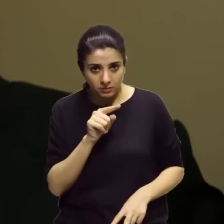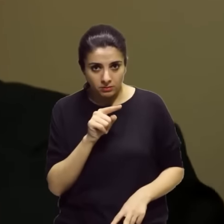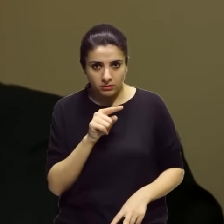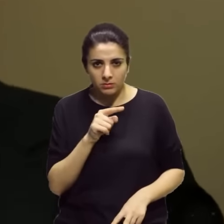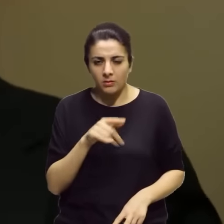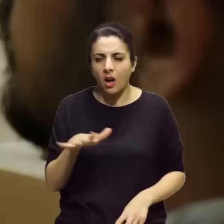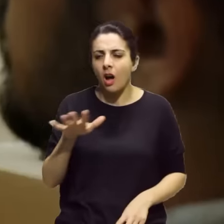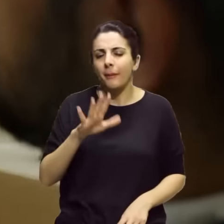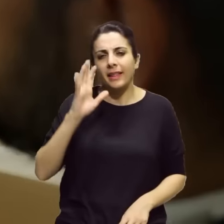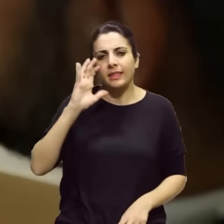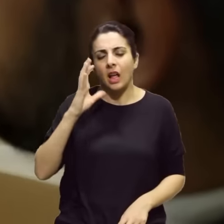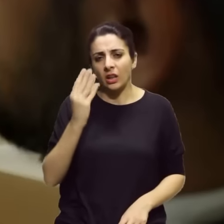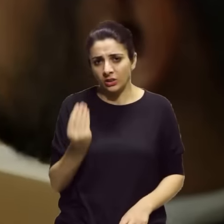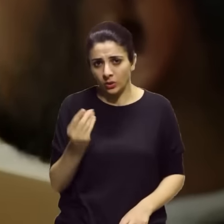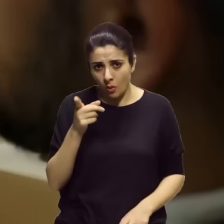Alemin delisi.